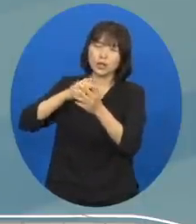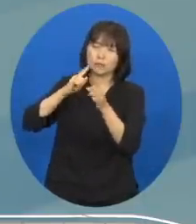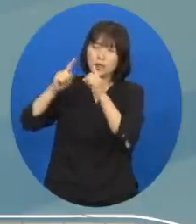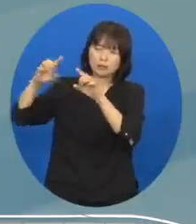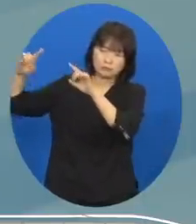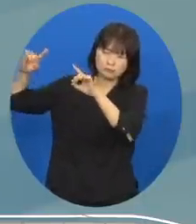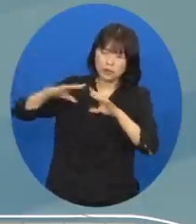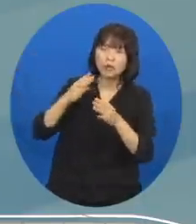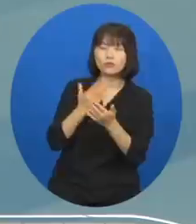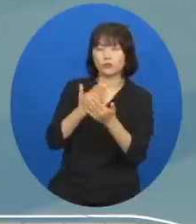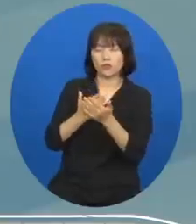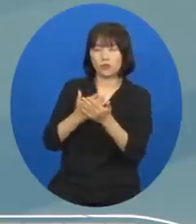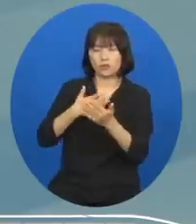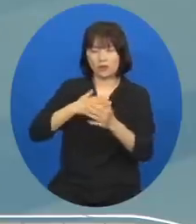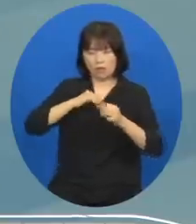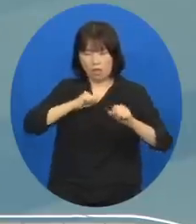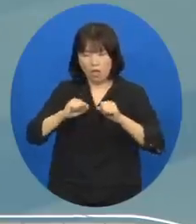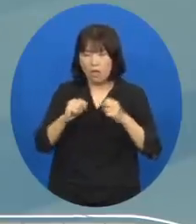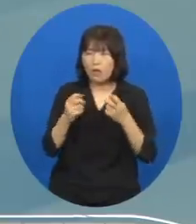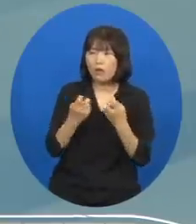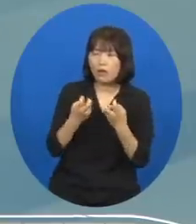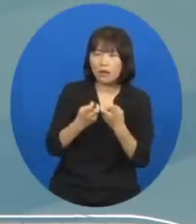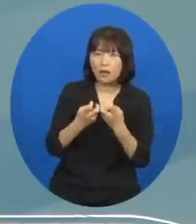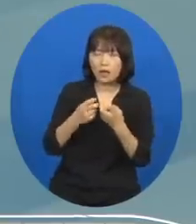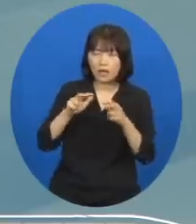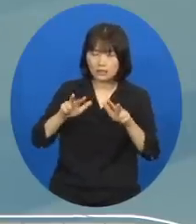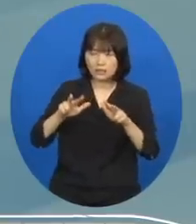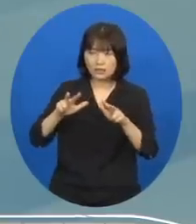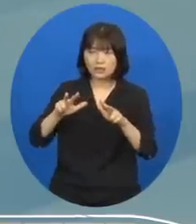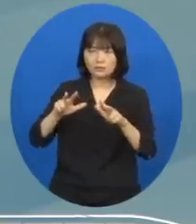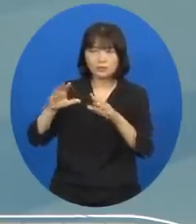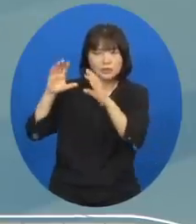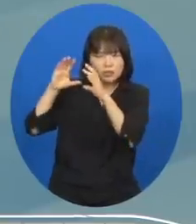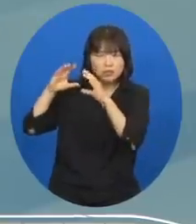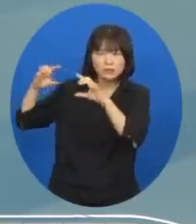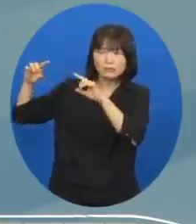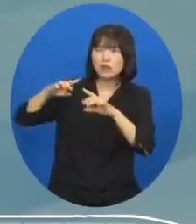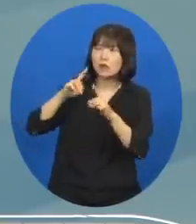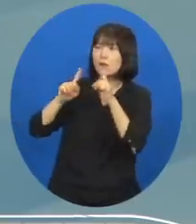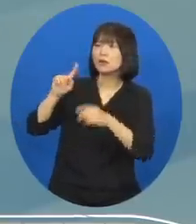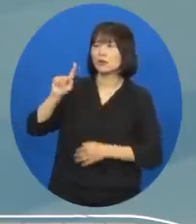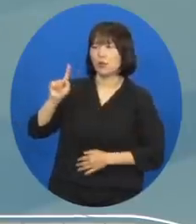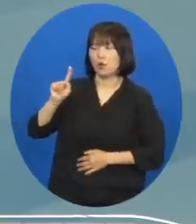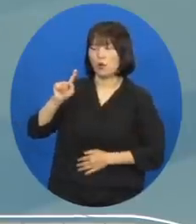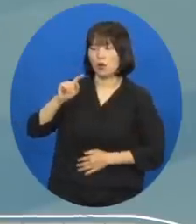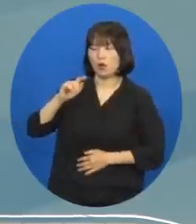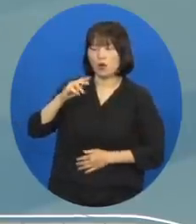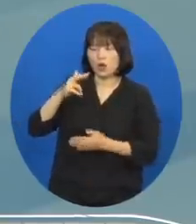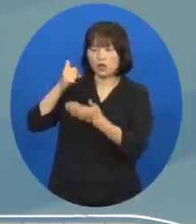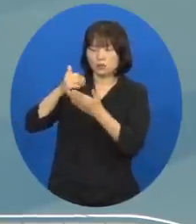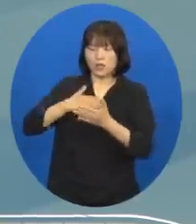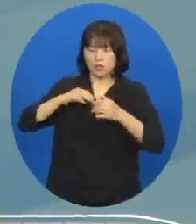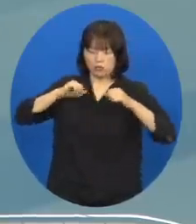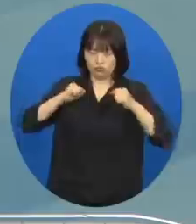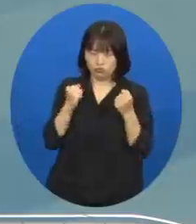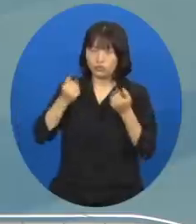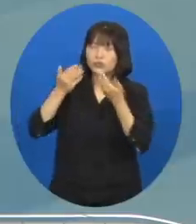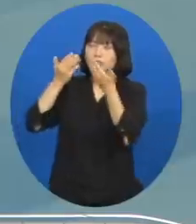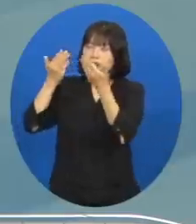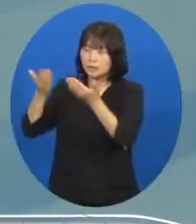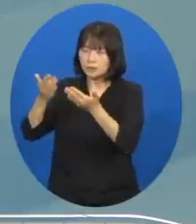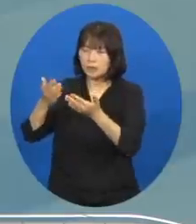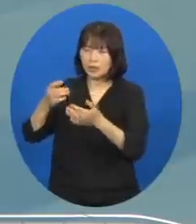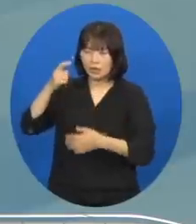해야 됩니까? 지금 들어야 될 말씀이 뭡니까? 주님, 제가 순종하겠습니다.